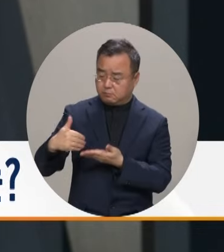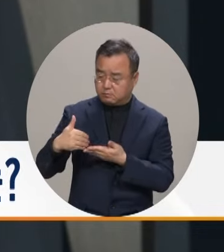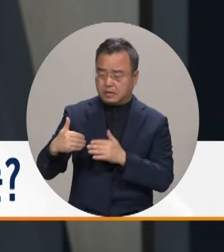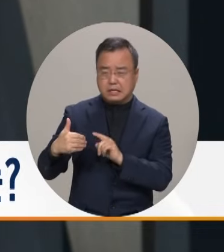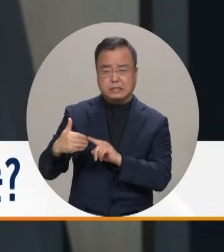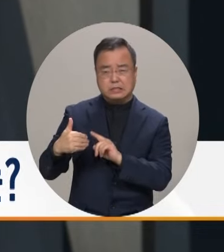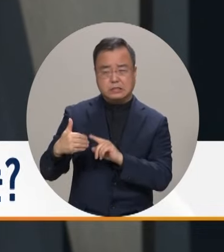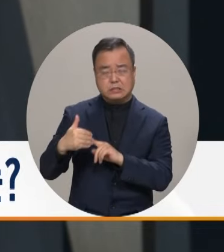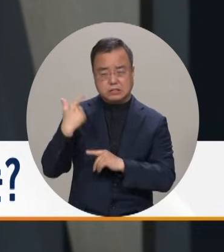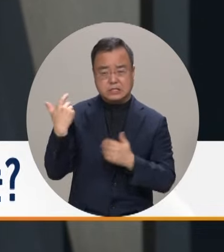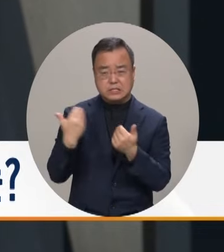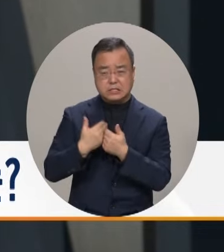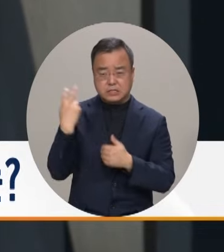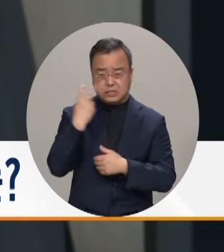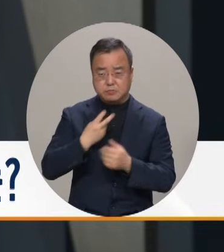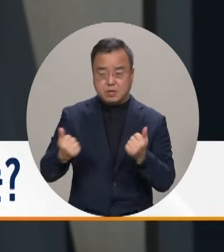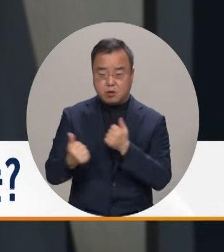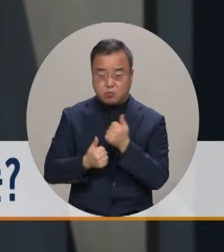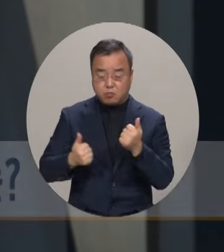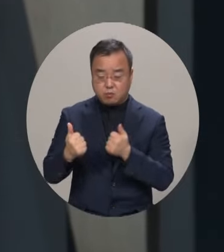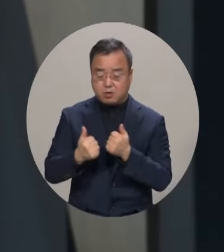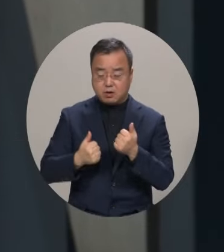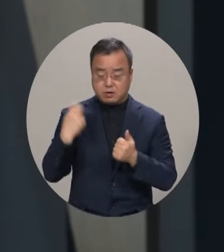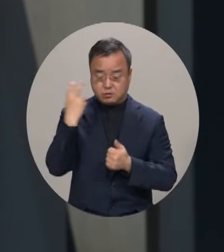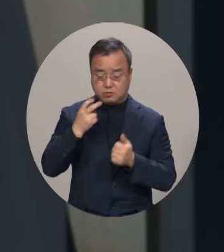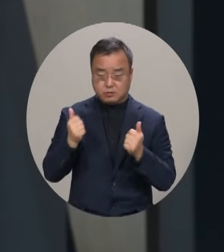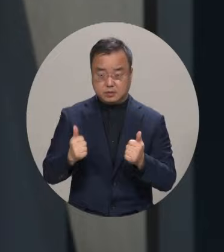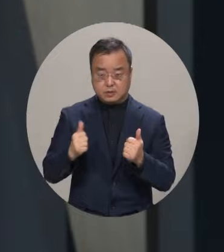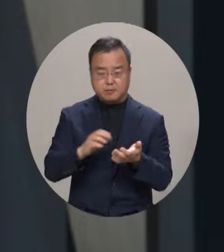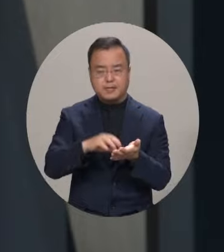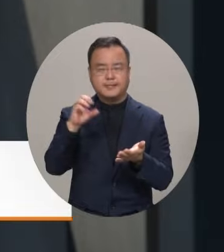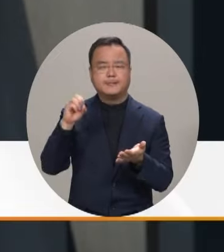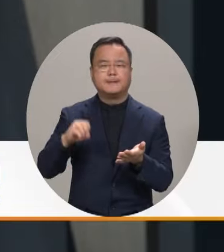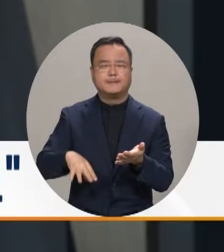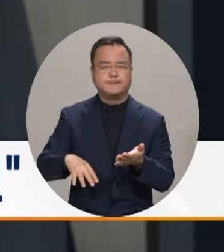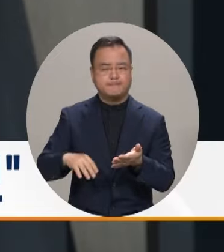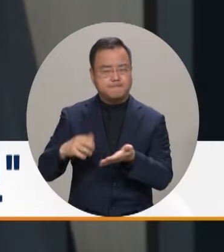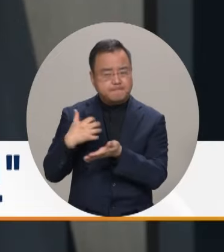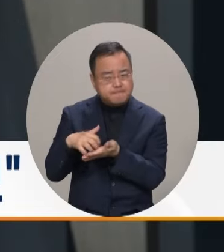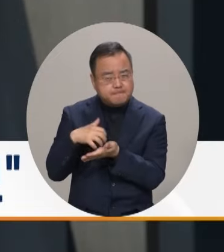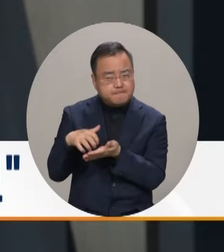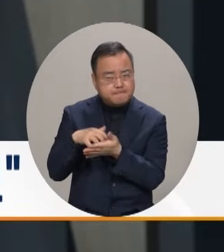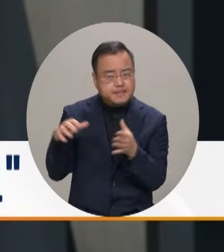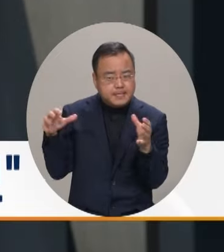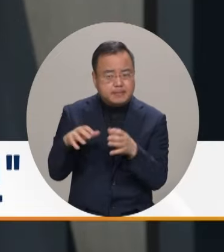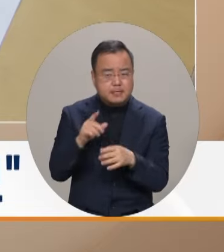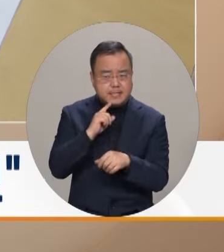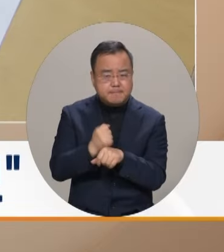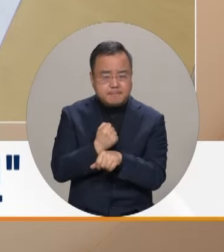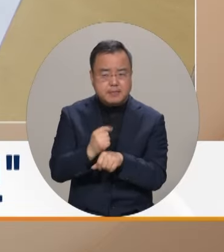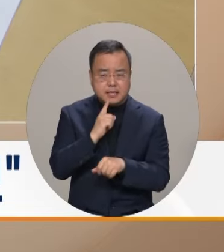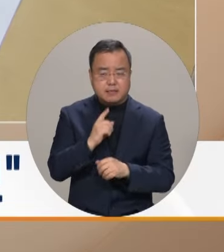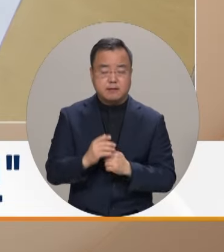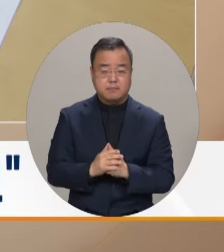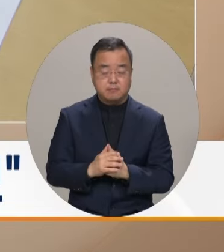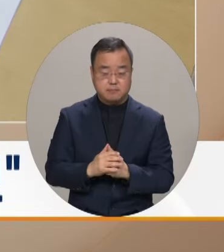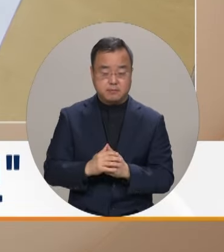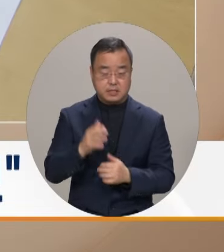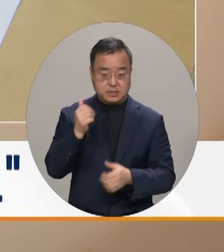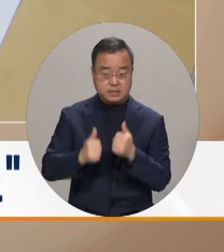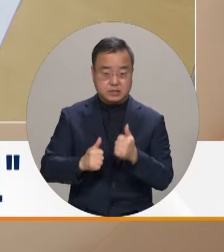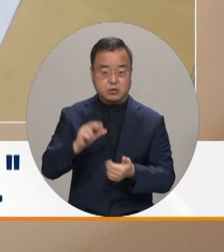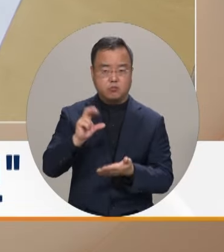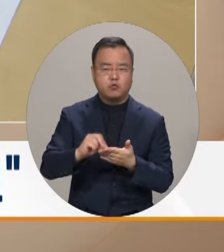이심사 위원회의 심사대상에서 재외 되도록 공모를 한 것으로 드러났습니다이 수능 출제에 대한 공정성